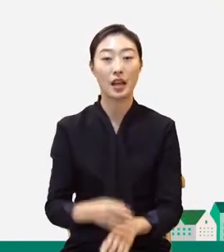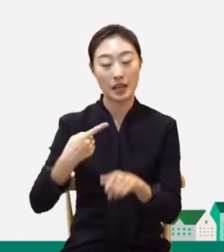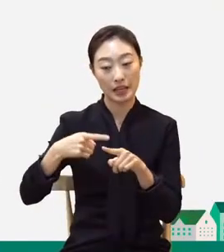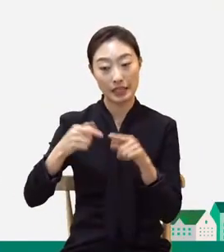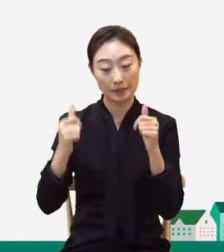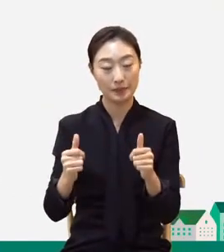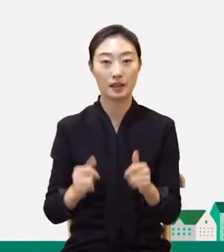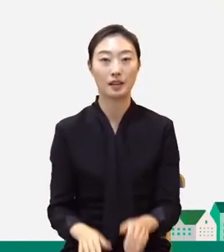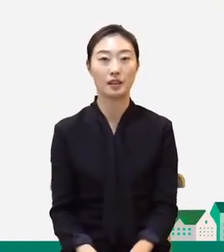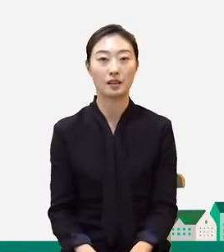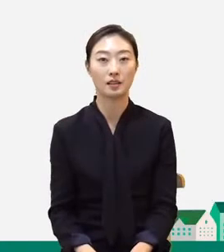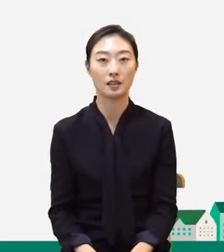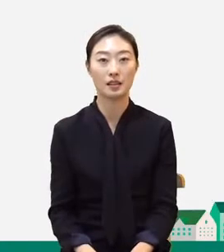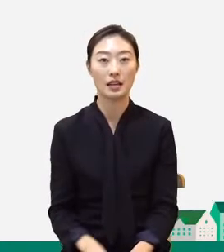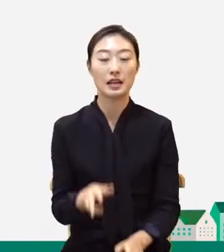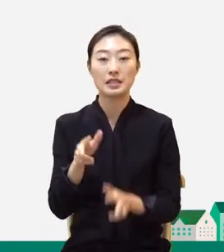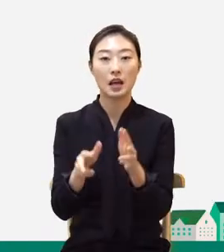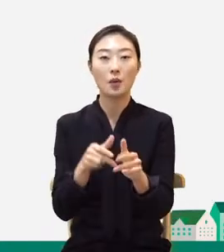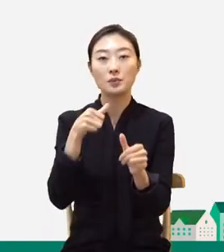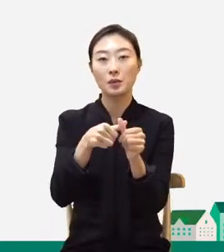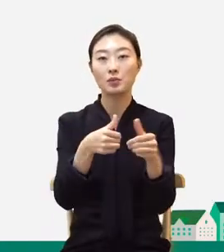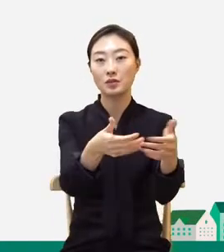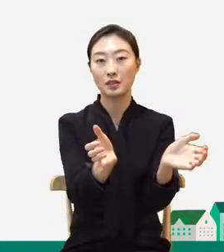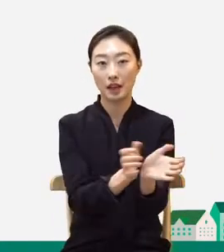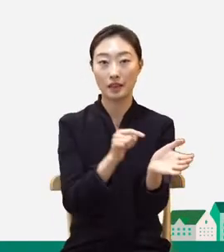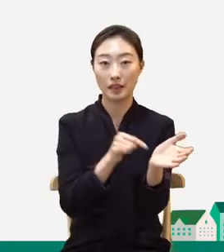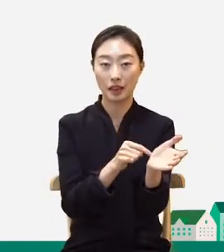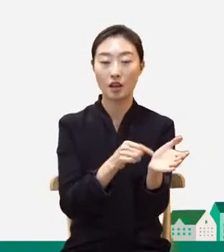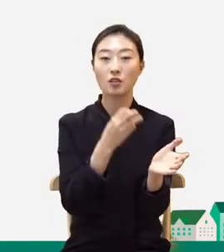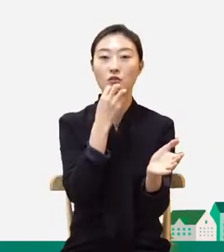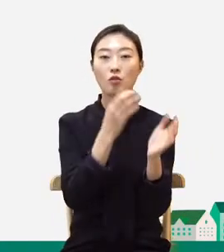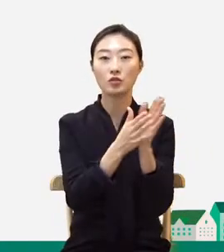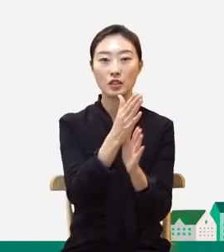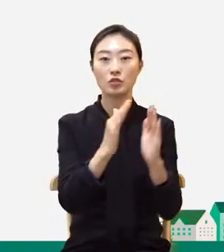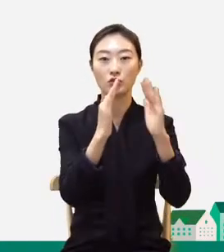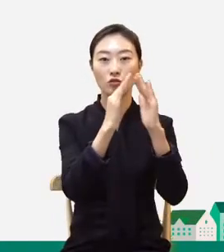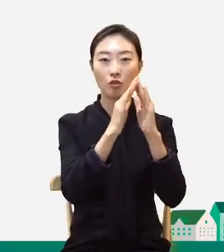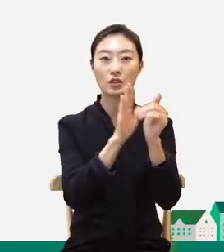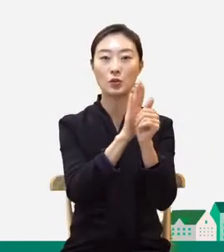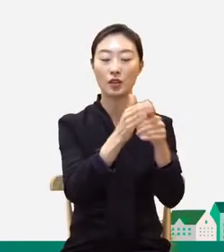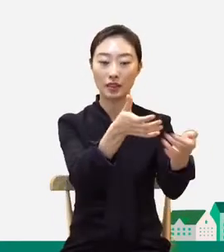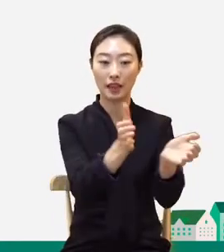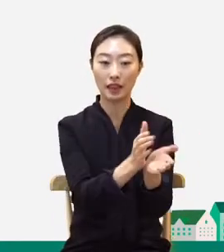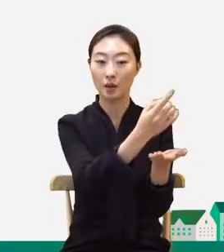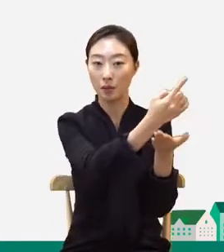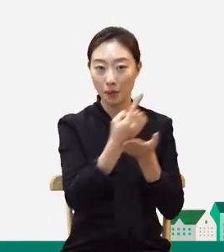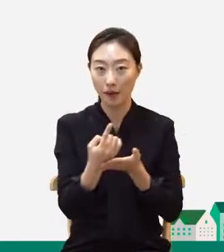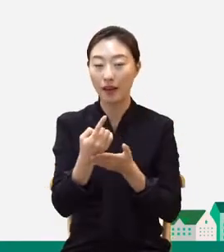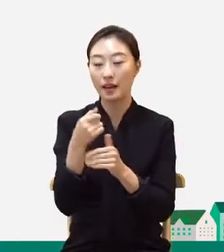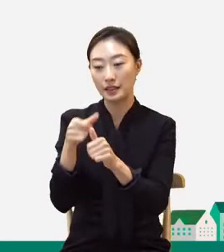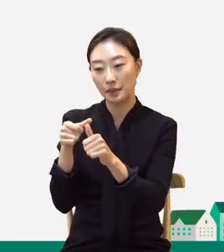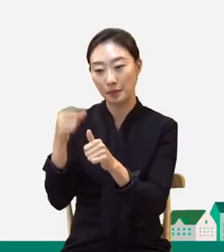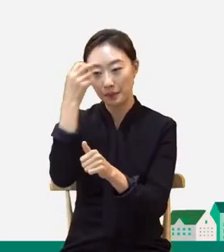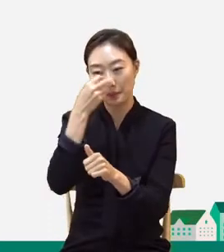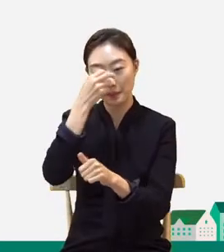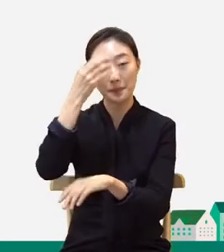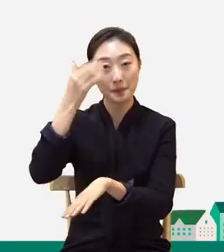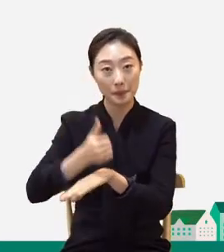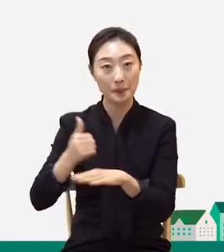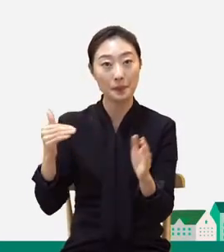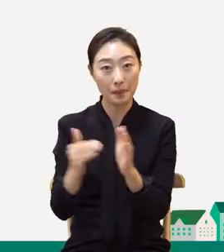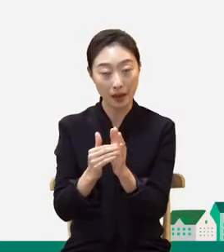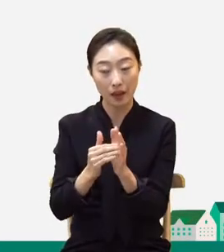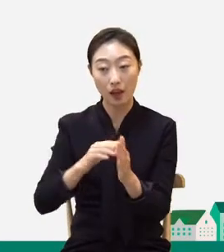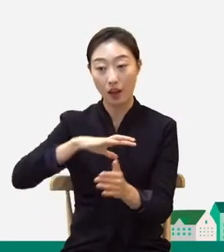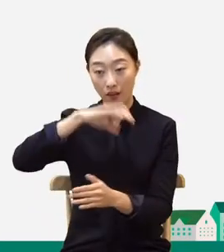저희가 사업자문단으로 구성했던 서울시 주거지원단에서 진행을 했었습니다. 그래서 이후에 선정이 되시면 이제 입주를